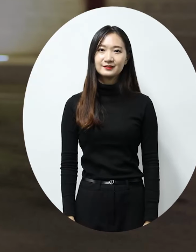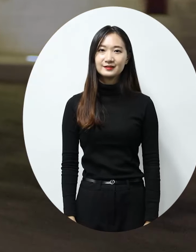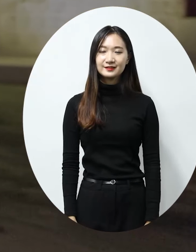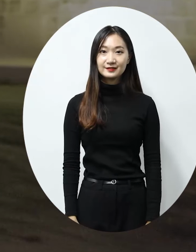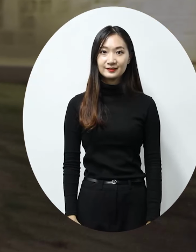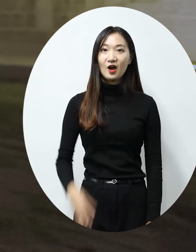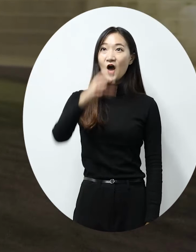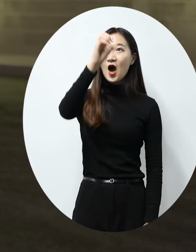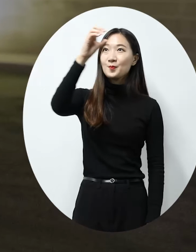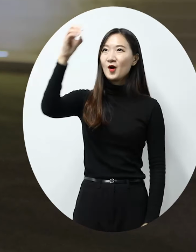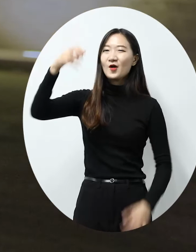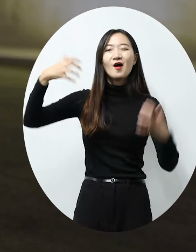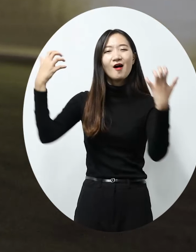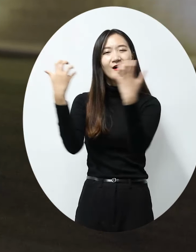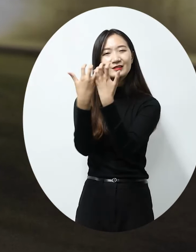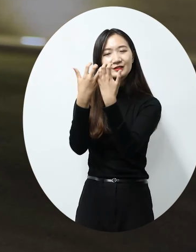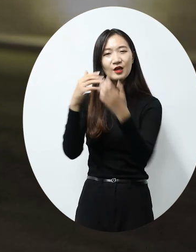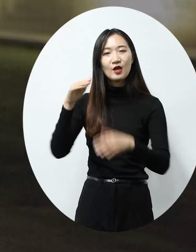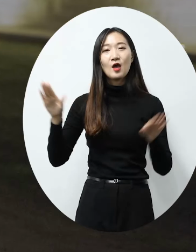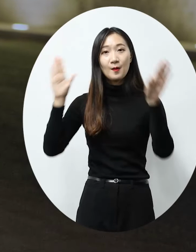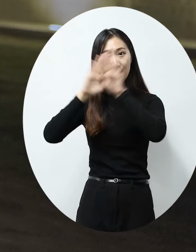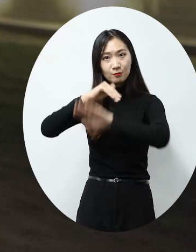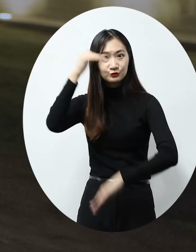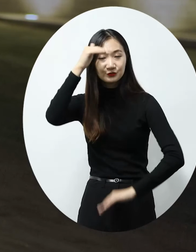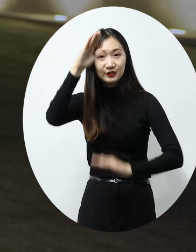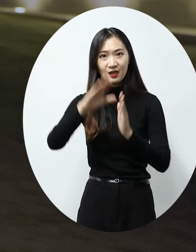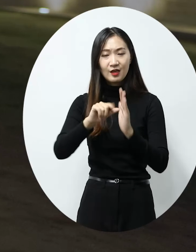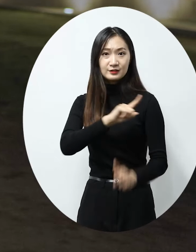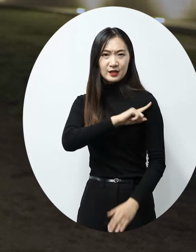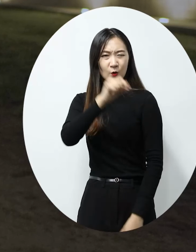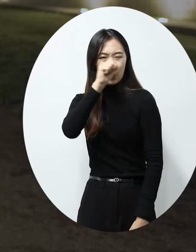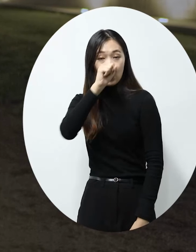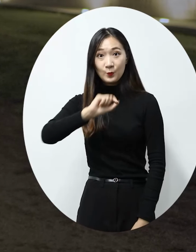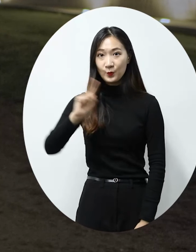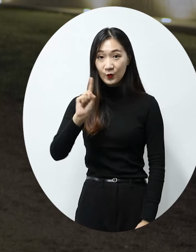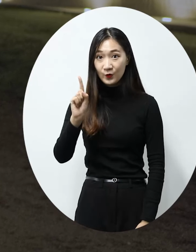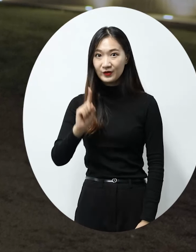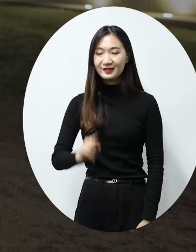이렇게 별빛 속에 야행을 할 때 가장 좋은 게 무엇인지 아십니까?